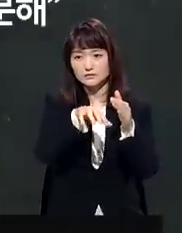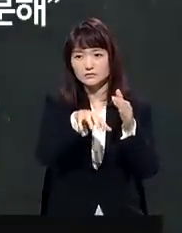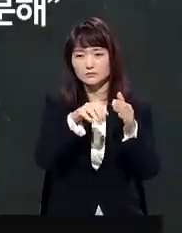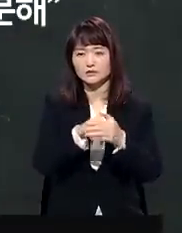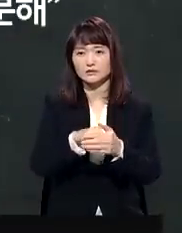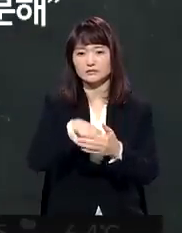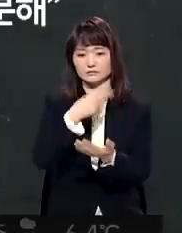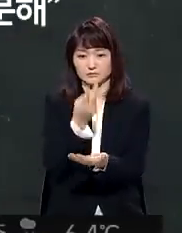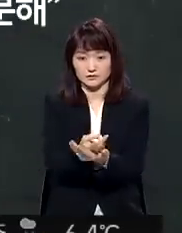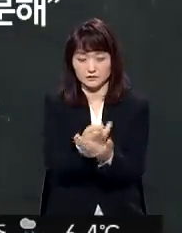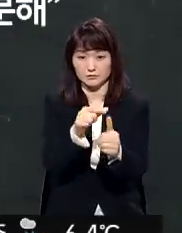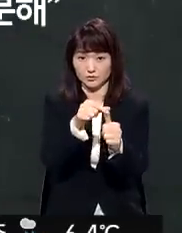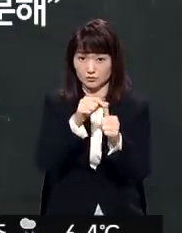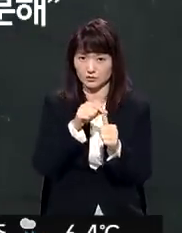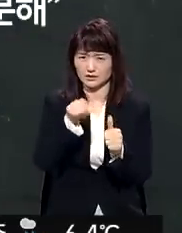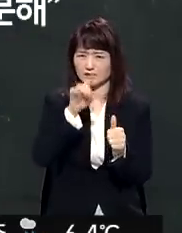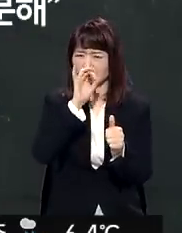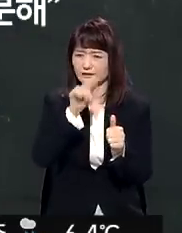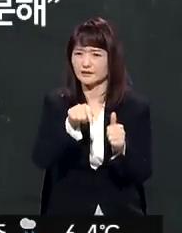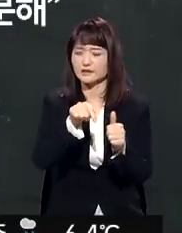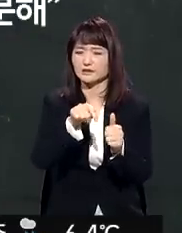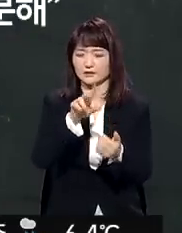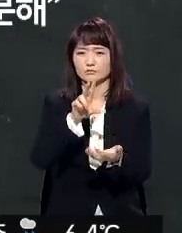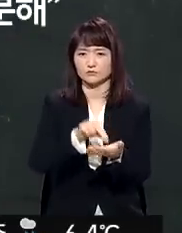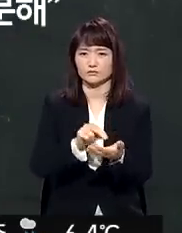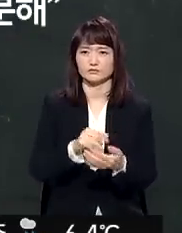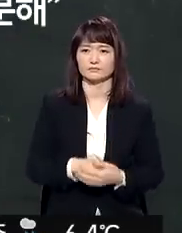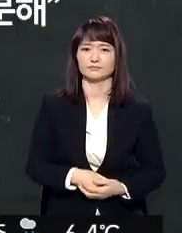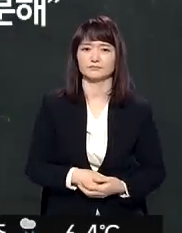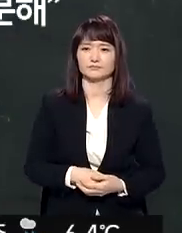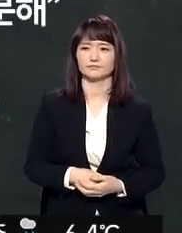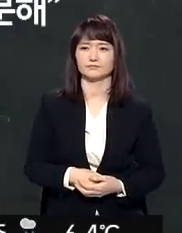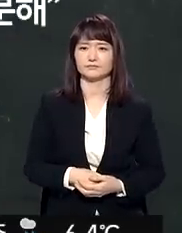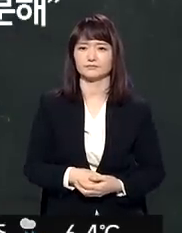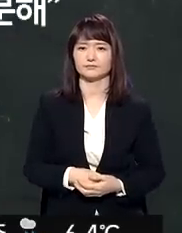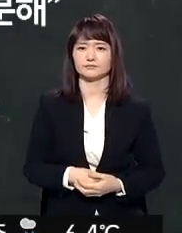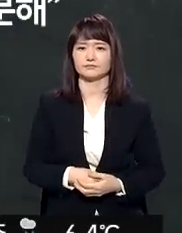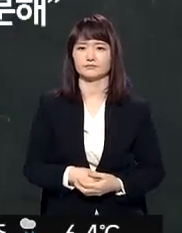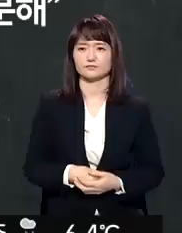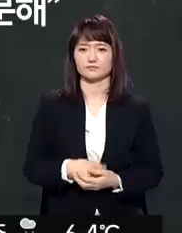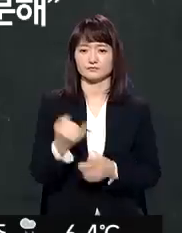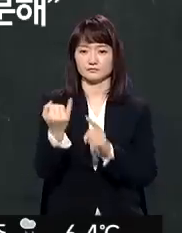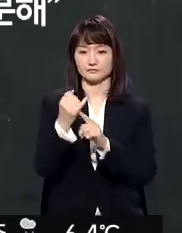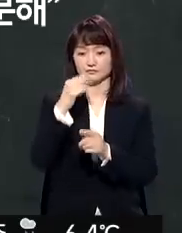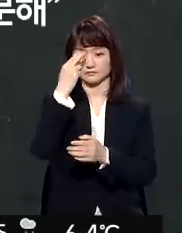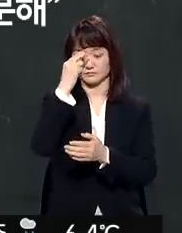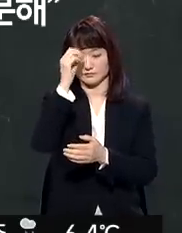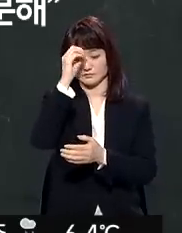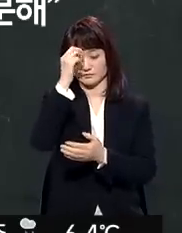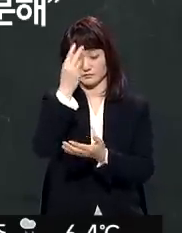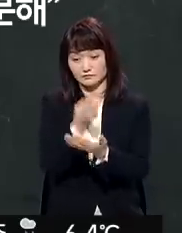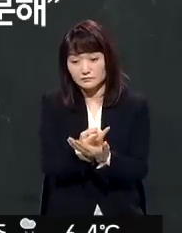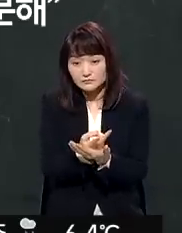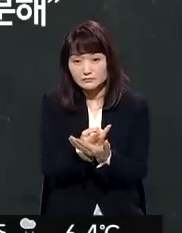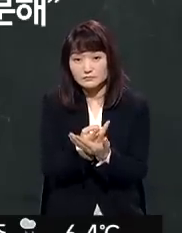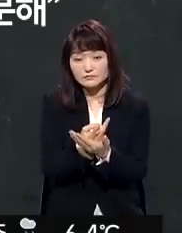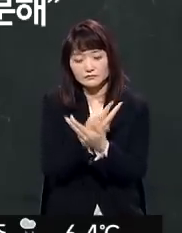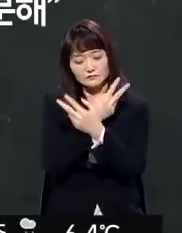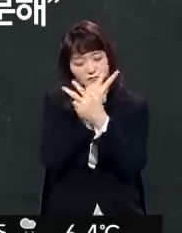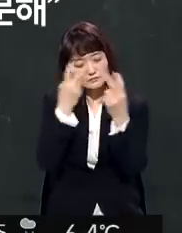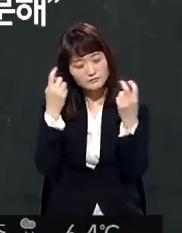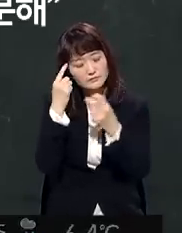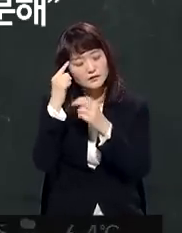구해야 될 거잖아요 그걸 구하지 않았는게 문제인 것이고 뭐 시장 좀 생각해 보십시오 딱 쓰러지고 난 다음에이 사람이 정말 잠을 자는 건지